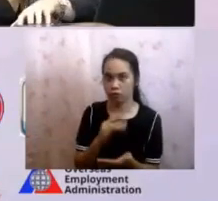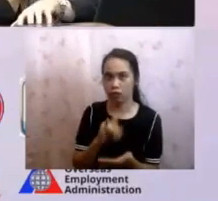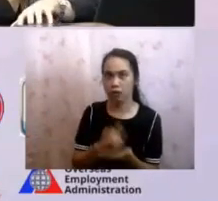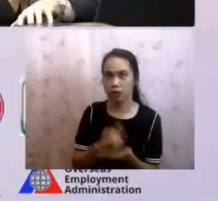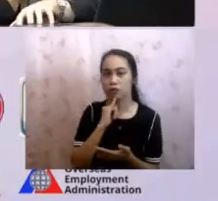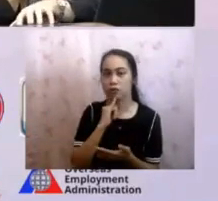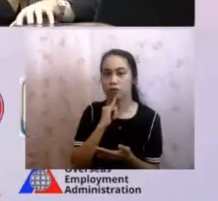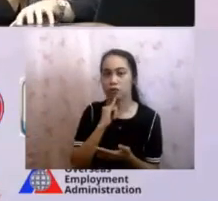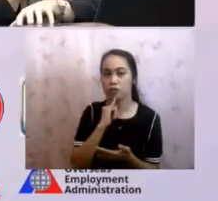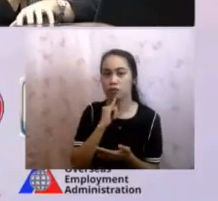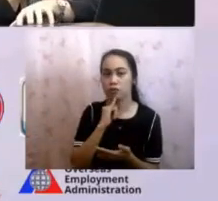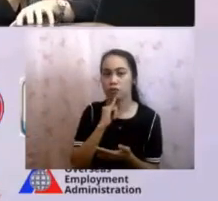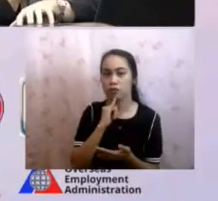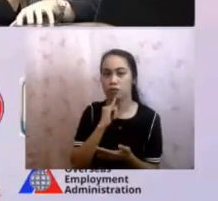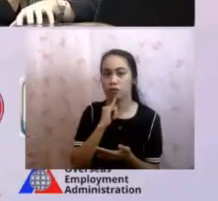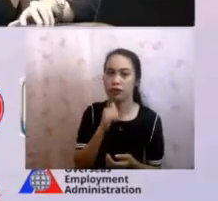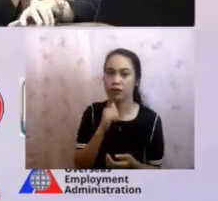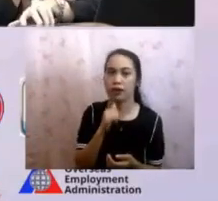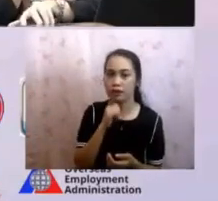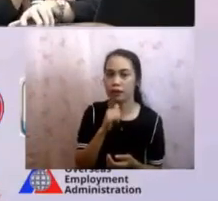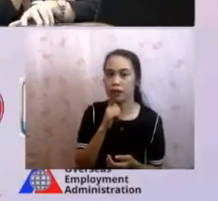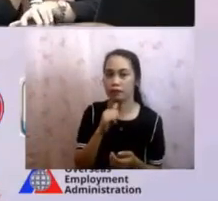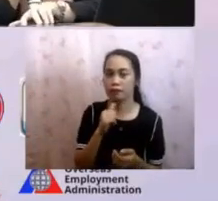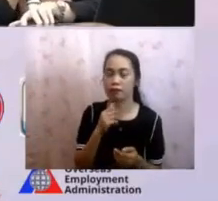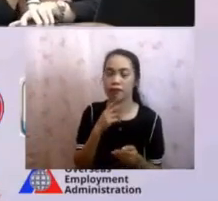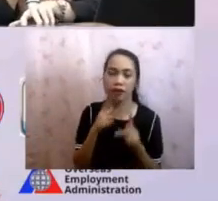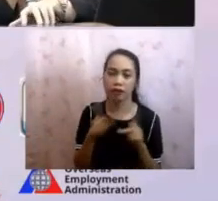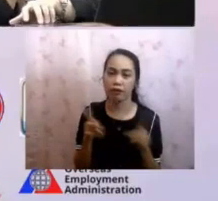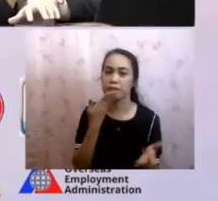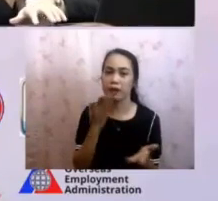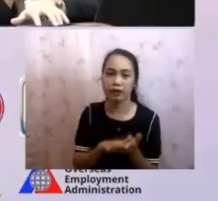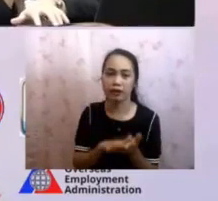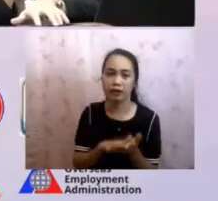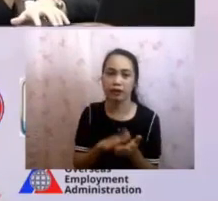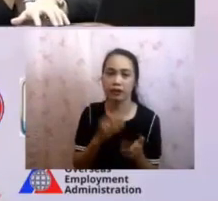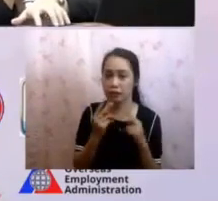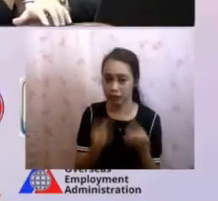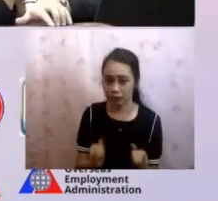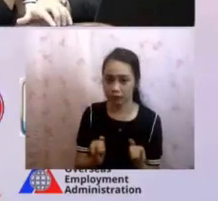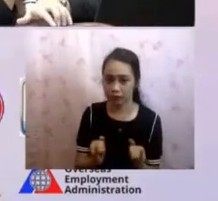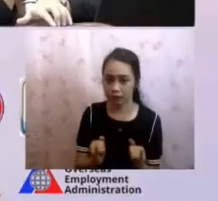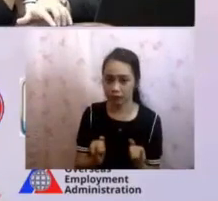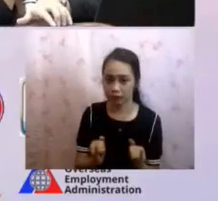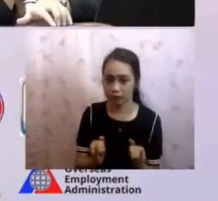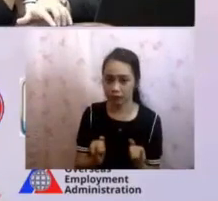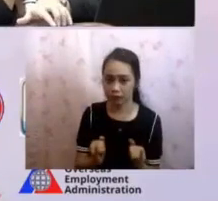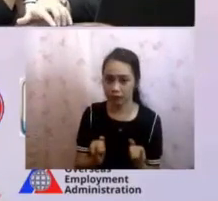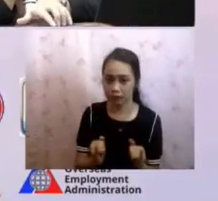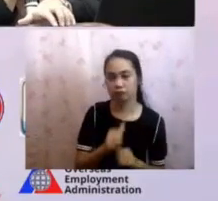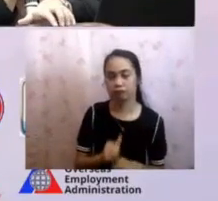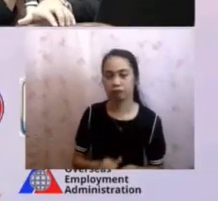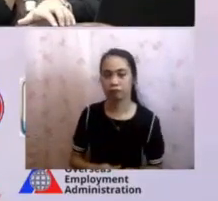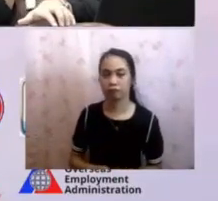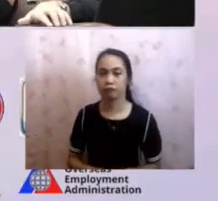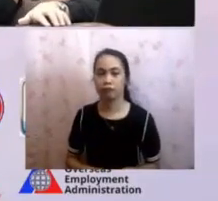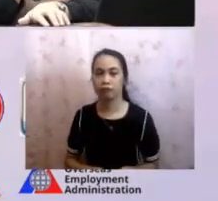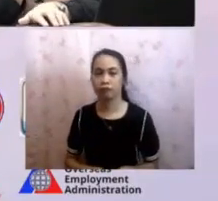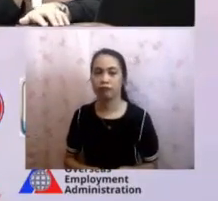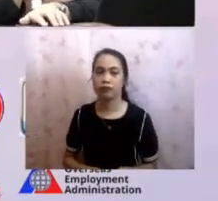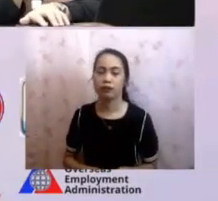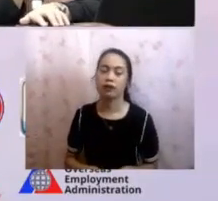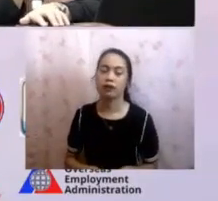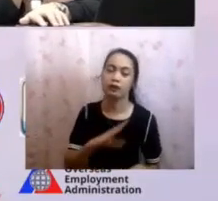psychologically, kung sa panadin ha, if imuhang mga tao sa imong palibot kay kuan sad, mga toxic kind of people.